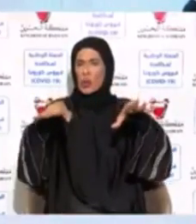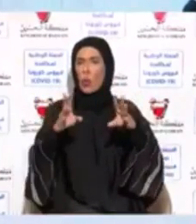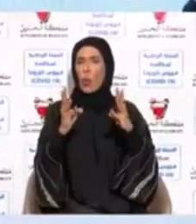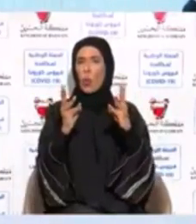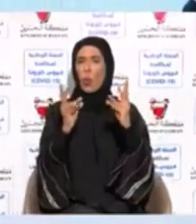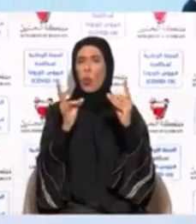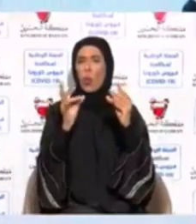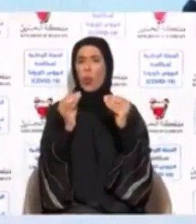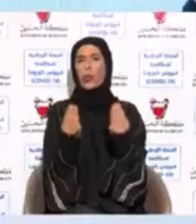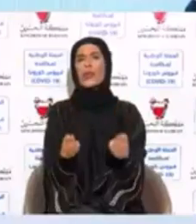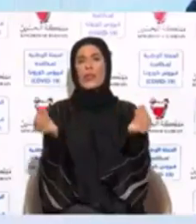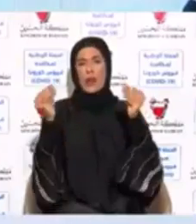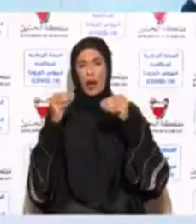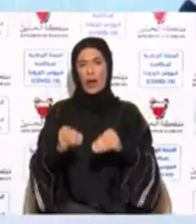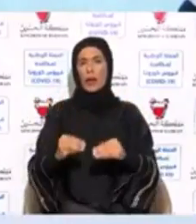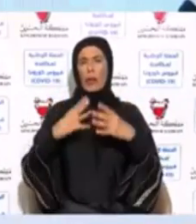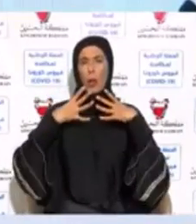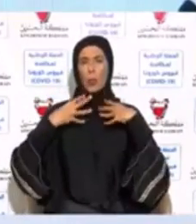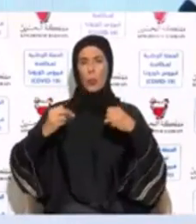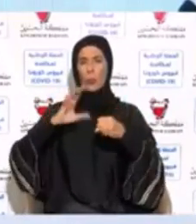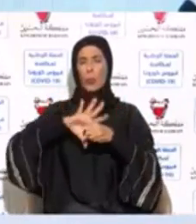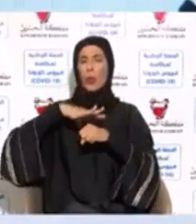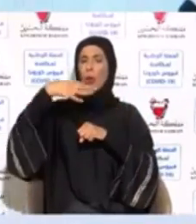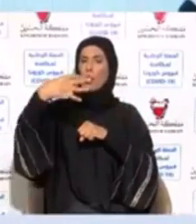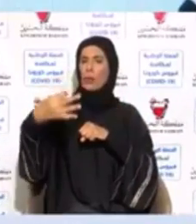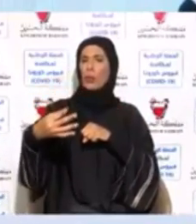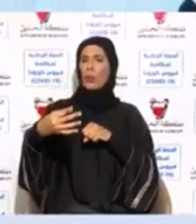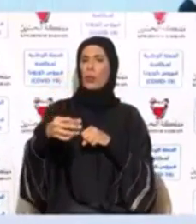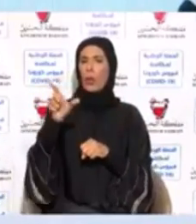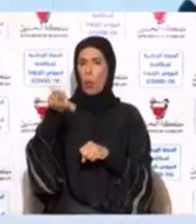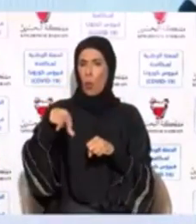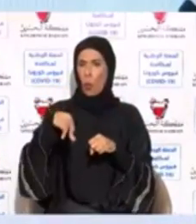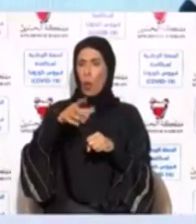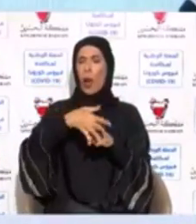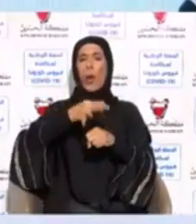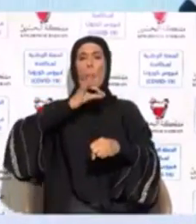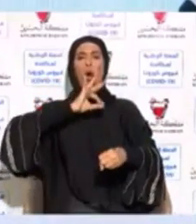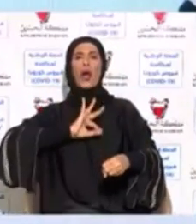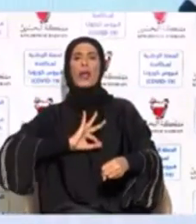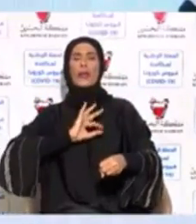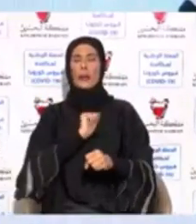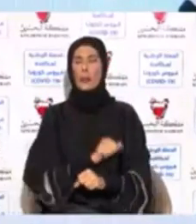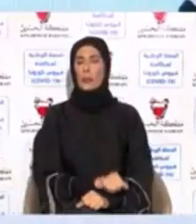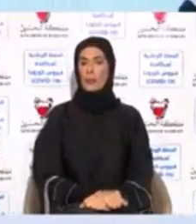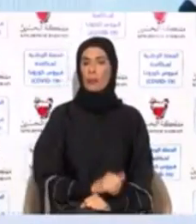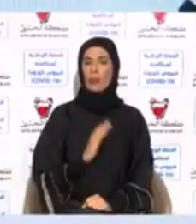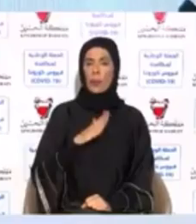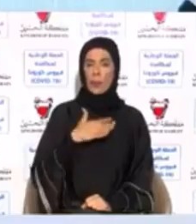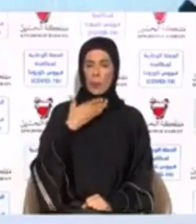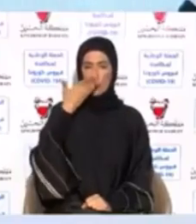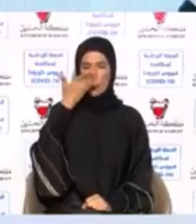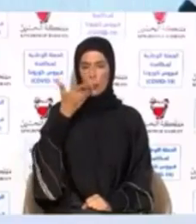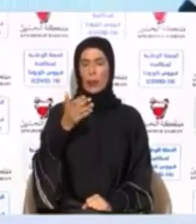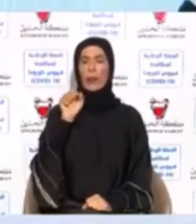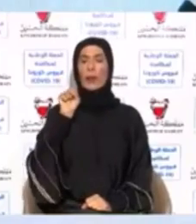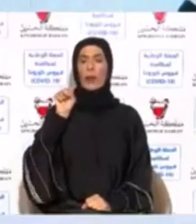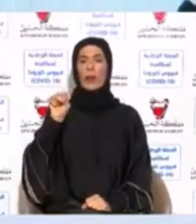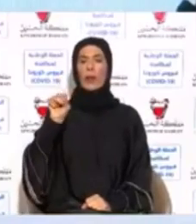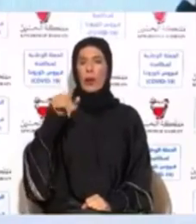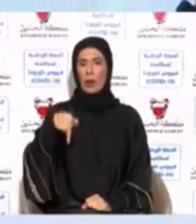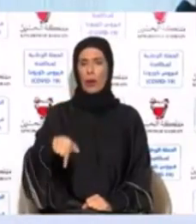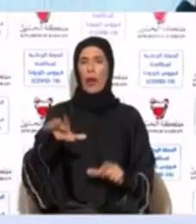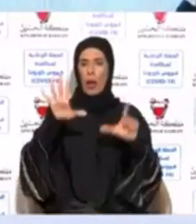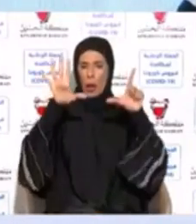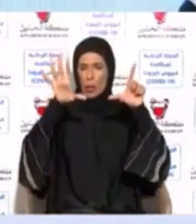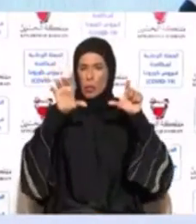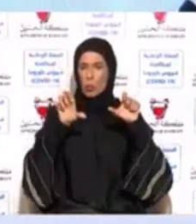عدد المصابين والانتقال وعدد المخالطين للمصابين. فإحنا نتمنى خصوصا في فترة